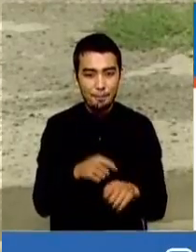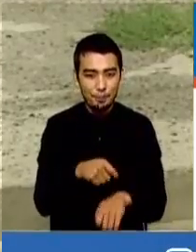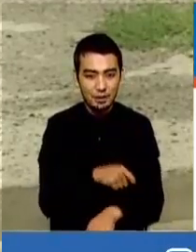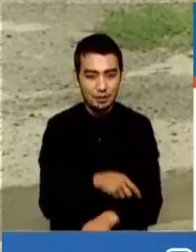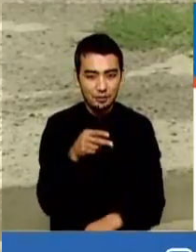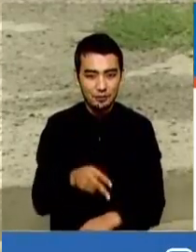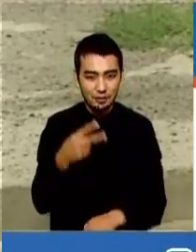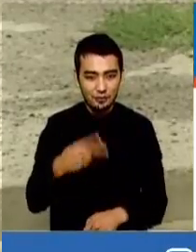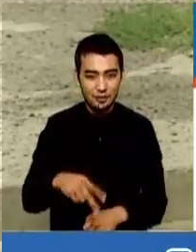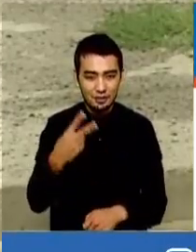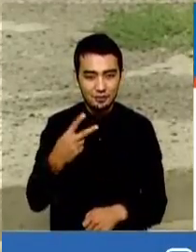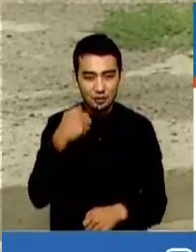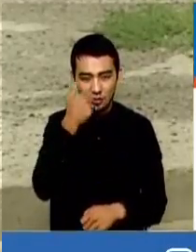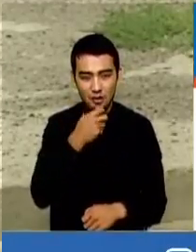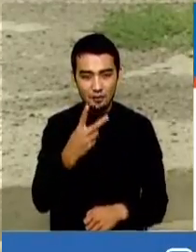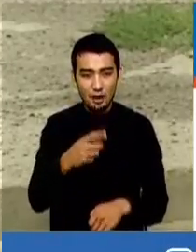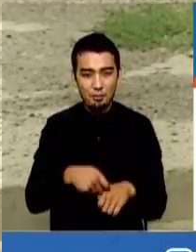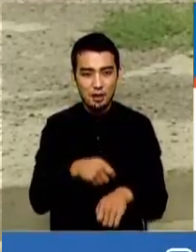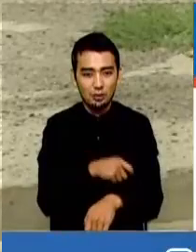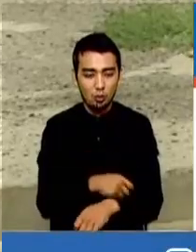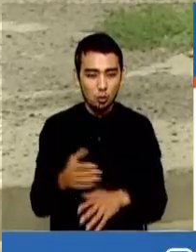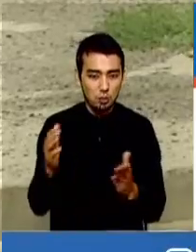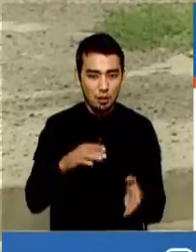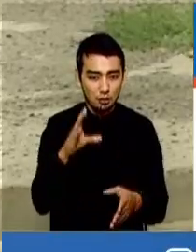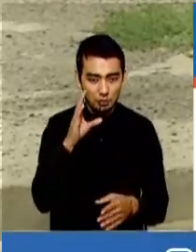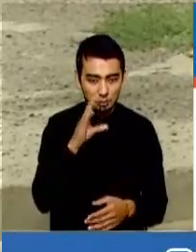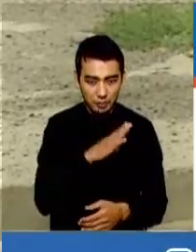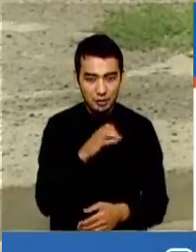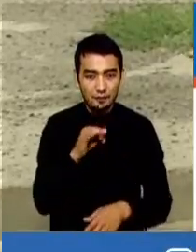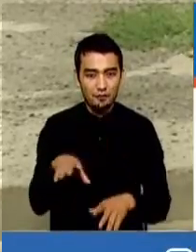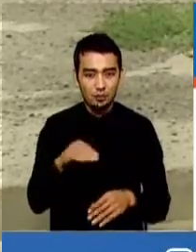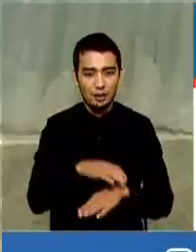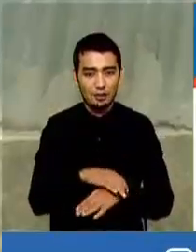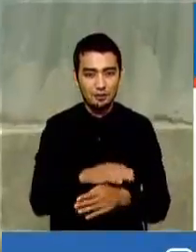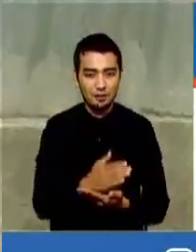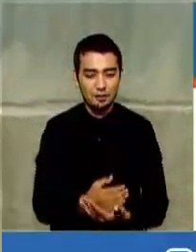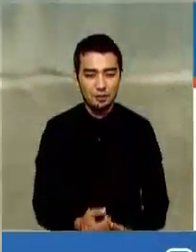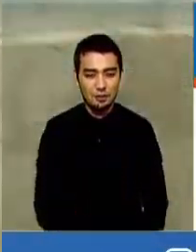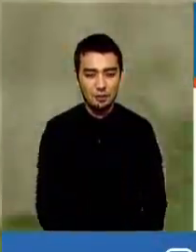жылы 2 метрге құлады. Оның бәрінің дәлелдері бар.